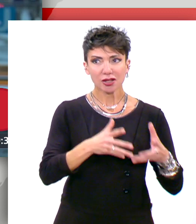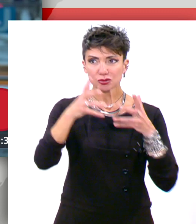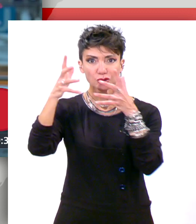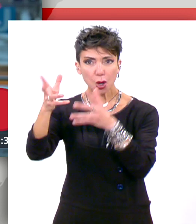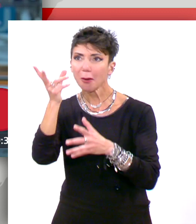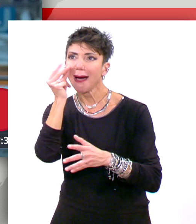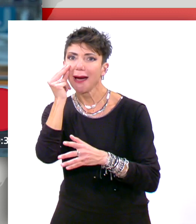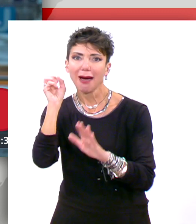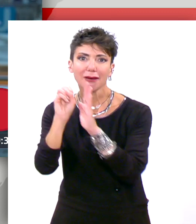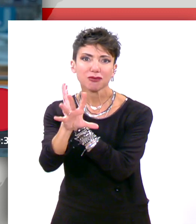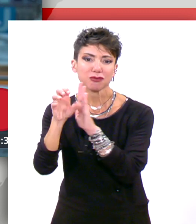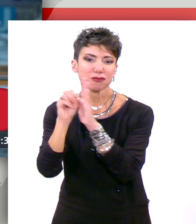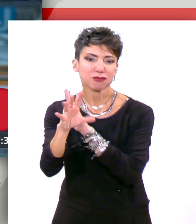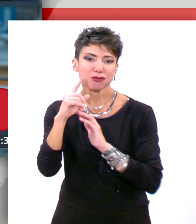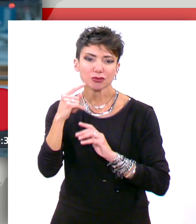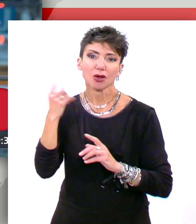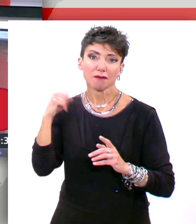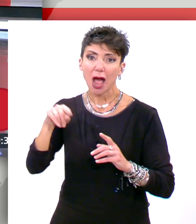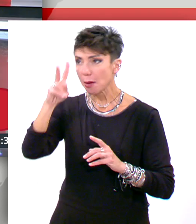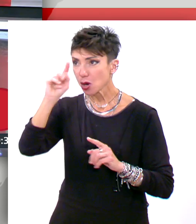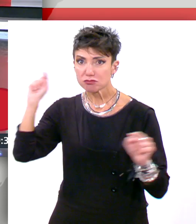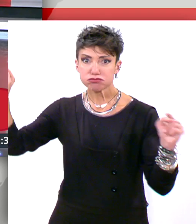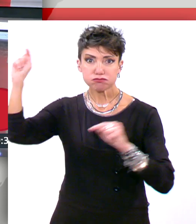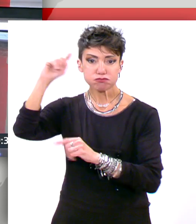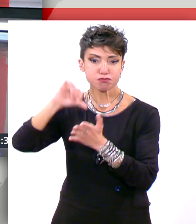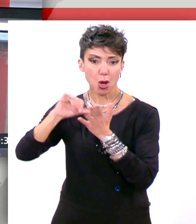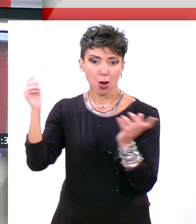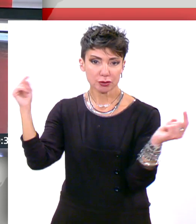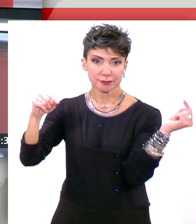από όλες τις πόλεις της Γερμανίας. Σε ευχαριστώ πάρα πολύ, Κυριακή. Το Βαΐρο σήμερα τους